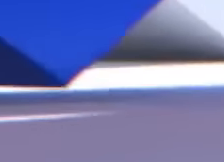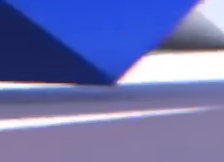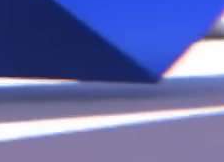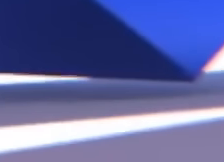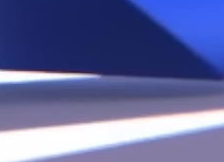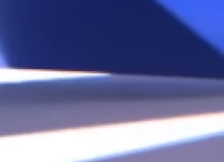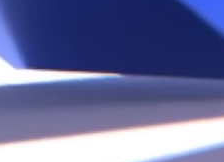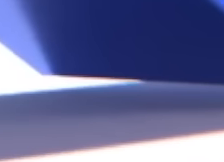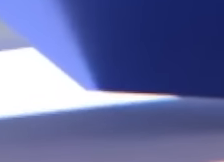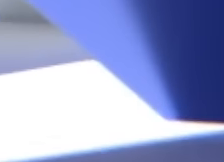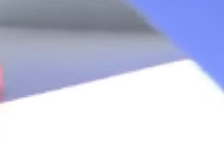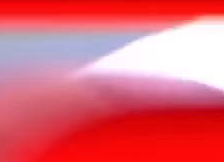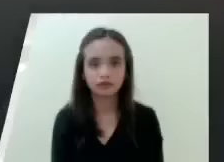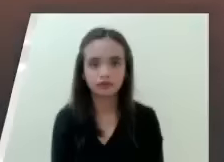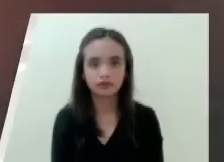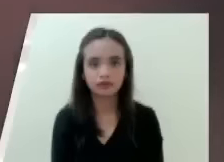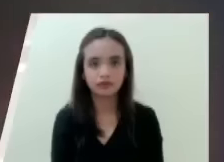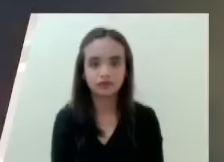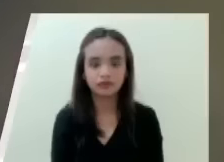Gaston.